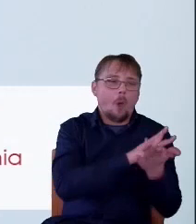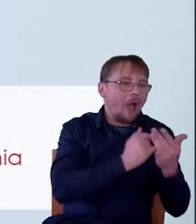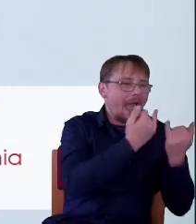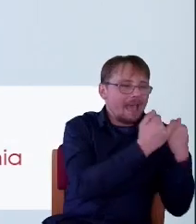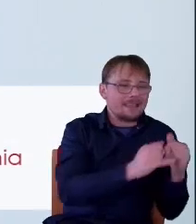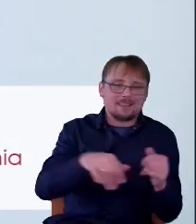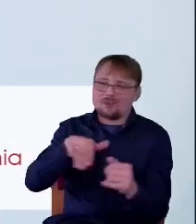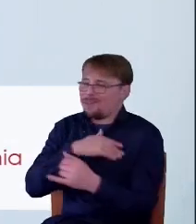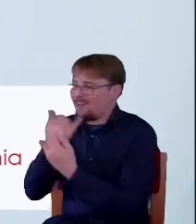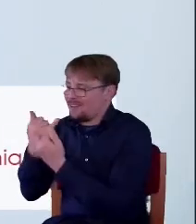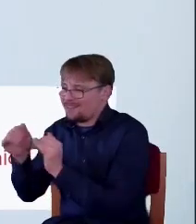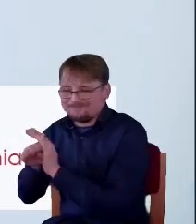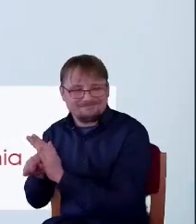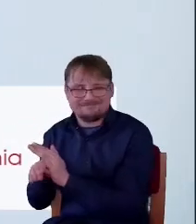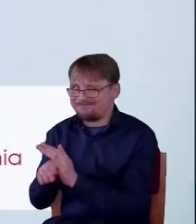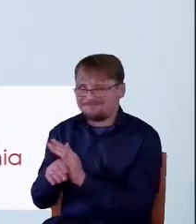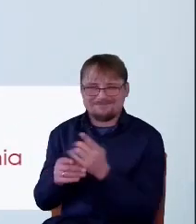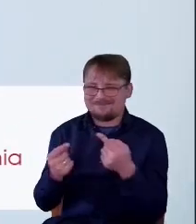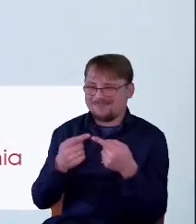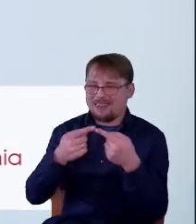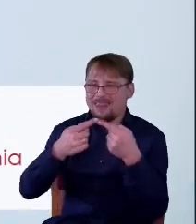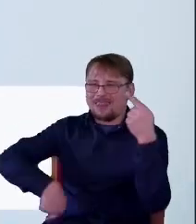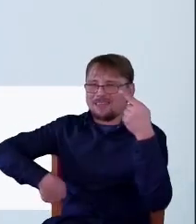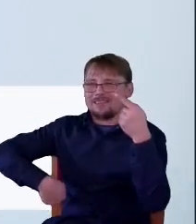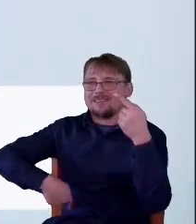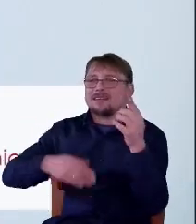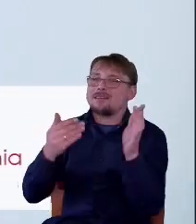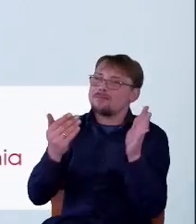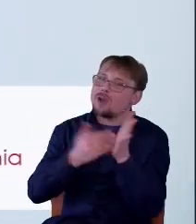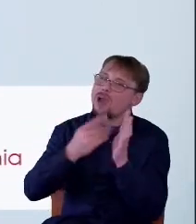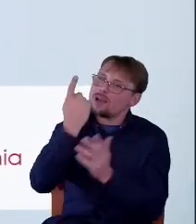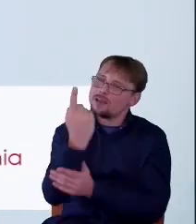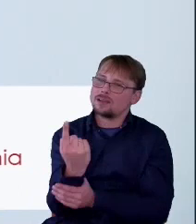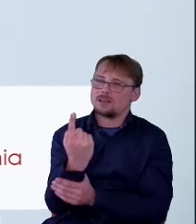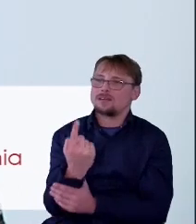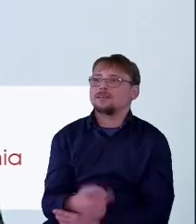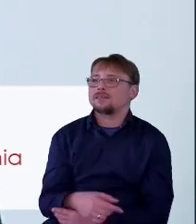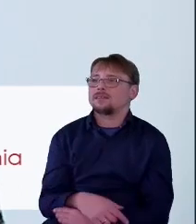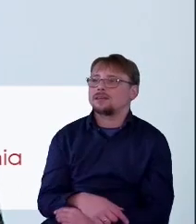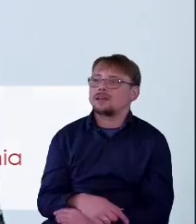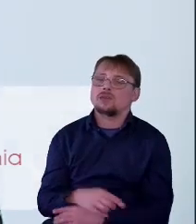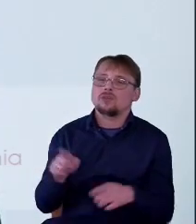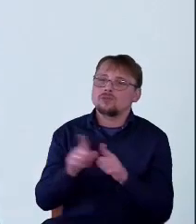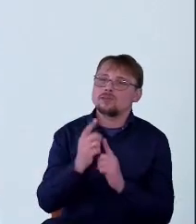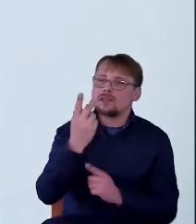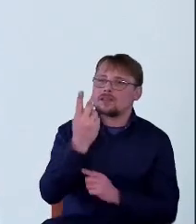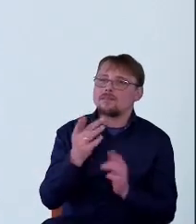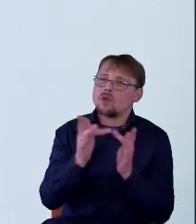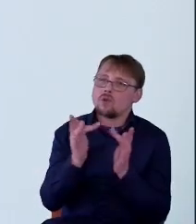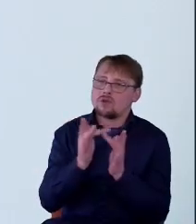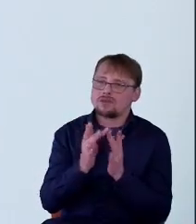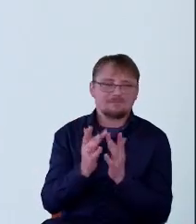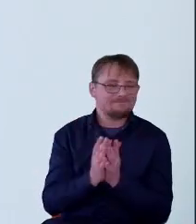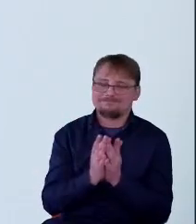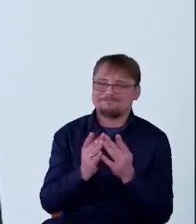programy edukacyjno-terapeutyczne. I oczywiście nie może być tak, i tak nie powinno być, żeby dziecko miało dwa orzeczenia o potrzebie kształcenia specjalnego.